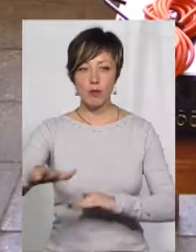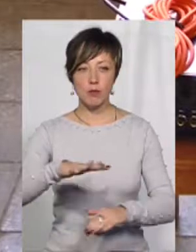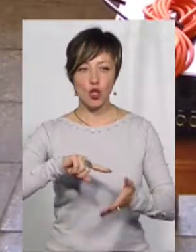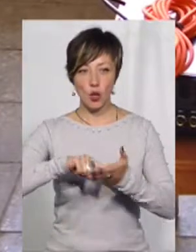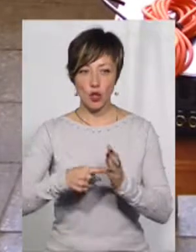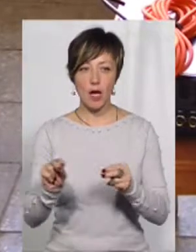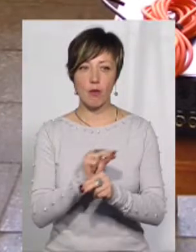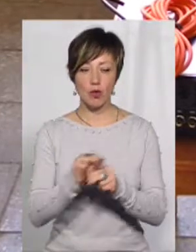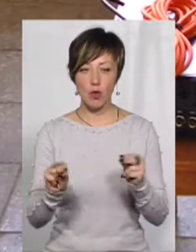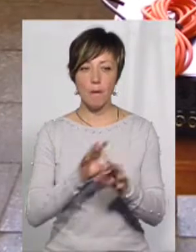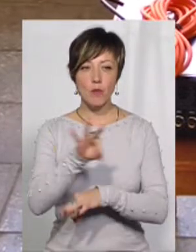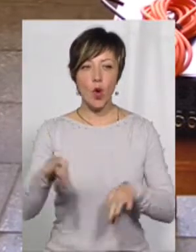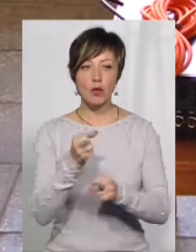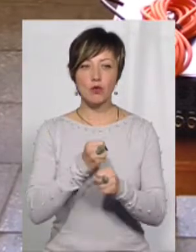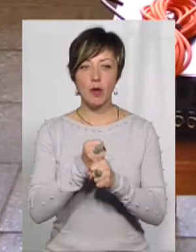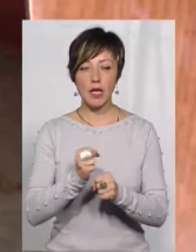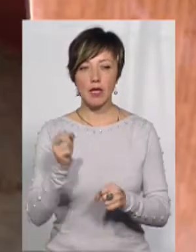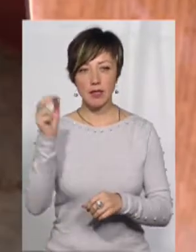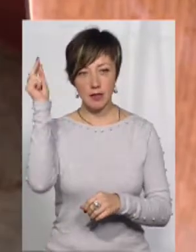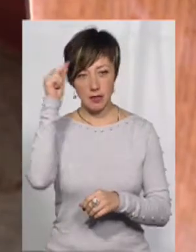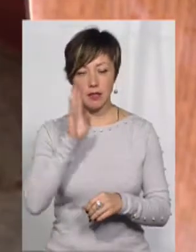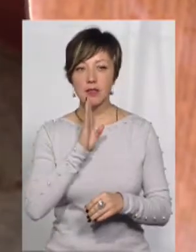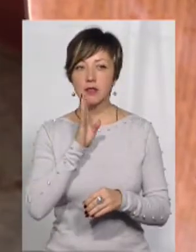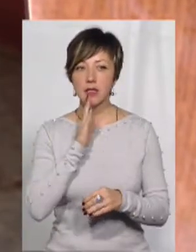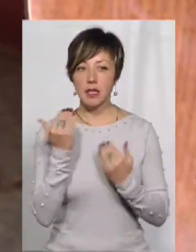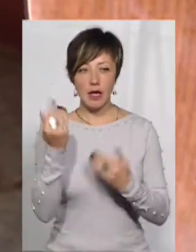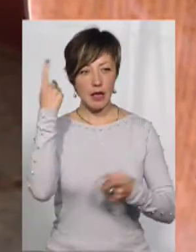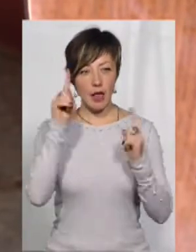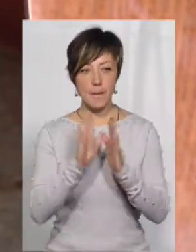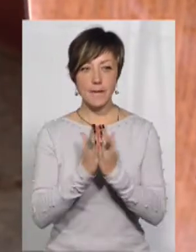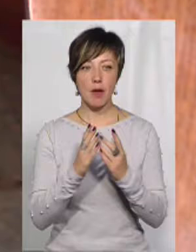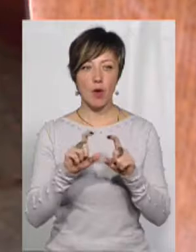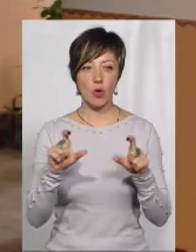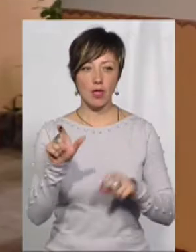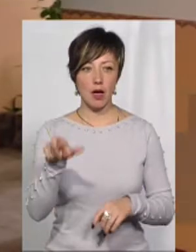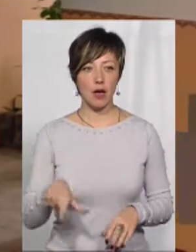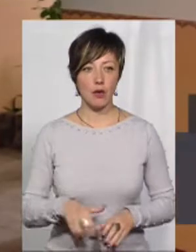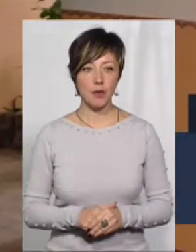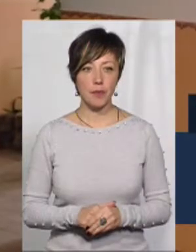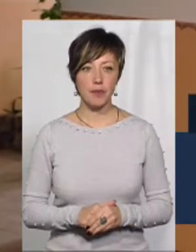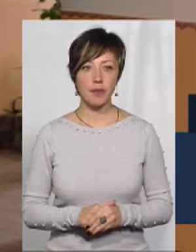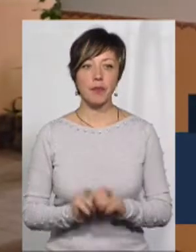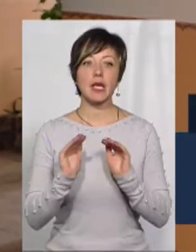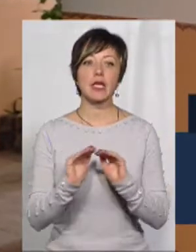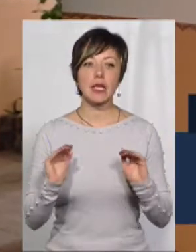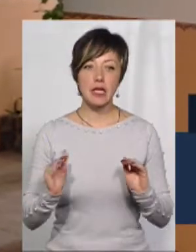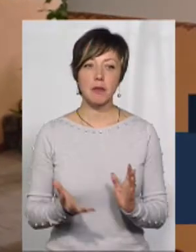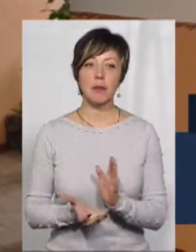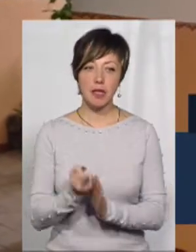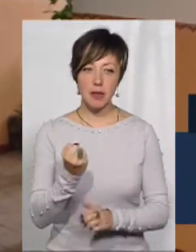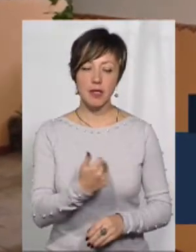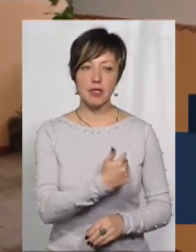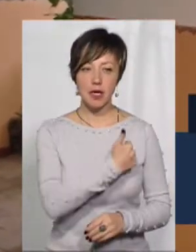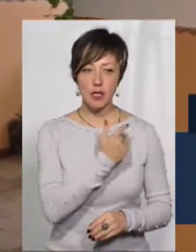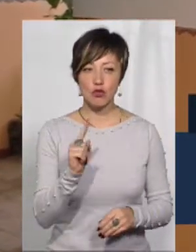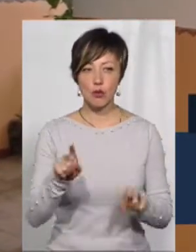радіоточки ремонтують. Проект розробляла учениця Діана Веремчук. Ідея належить бібліотекарю Максиму Пянковському. Діти підтримали, вони захотіли, щоб